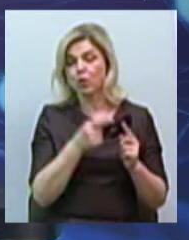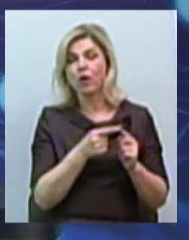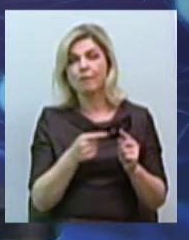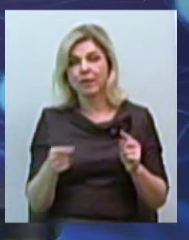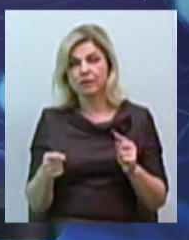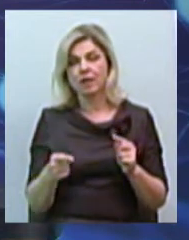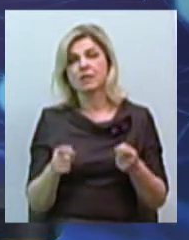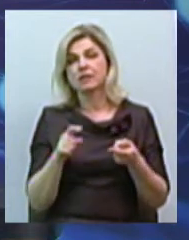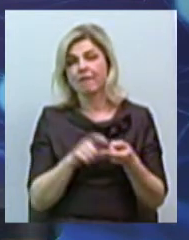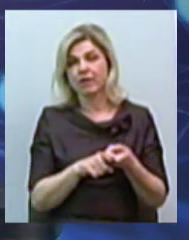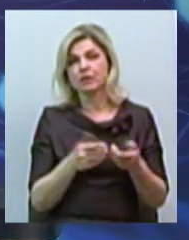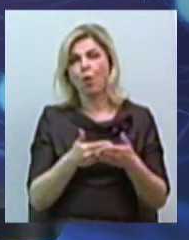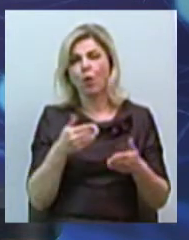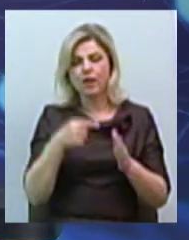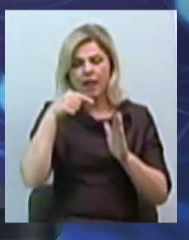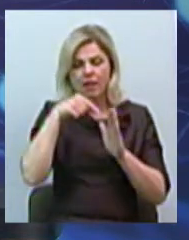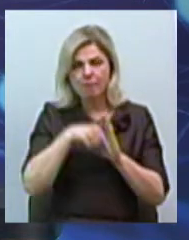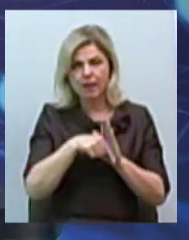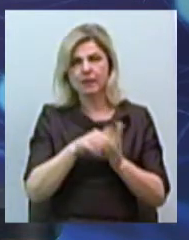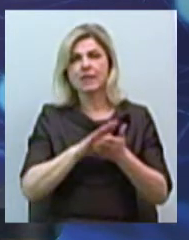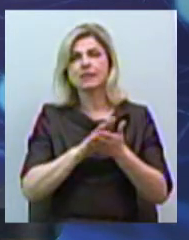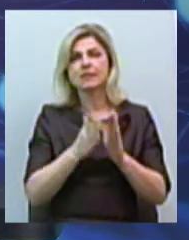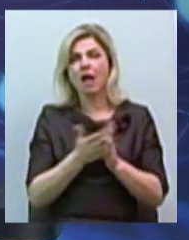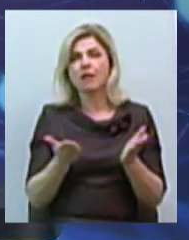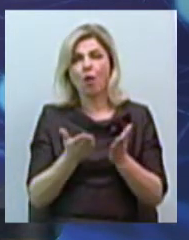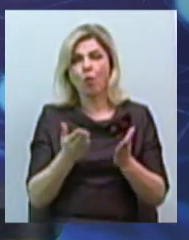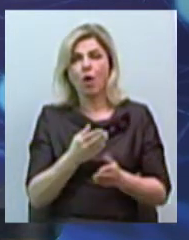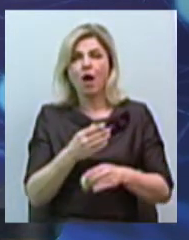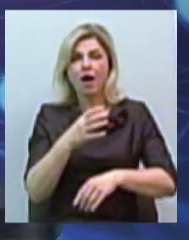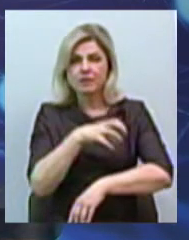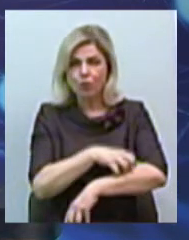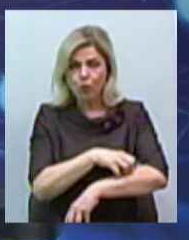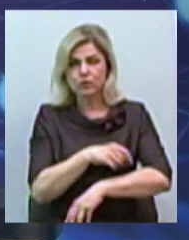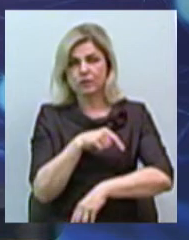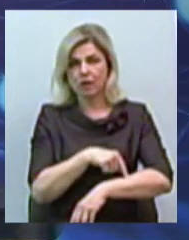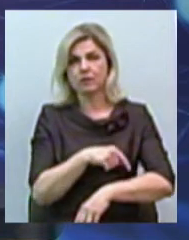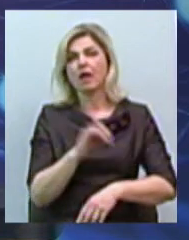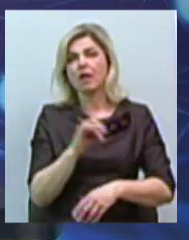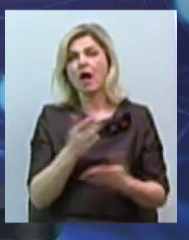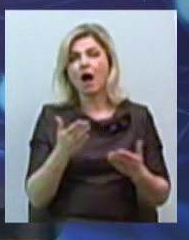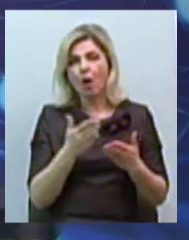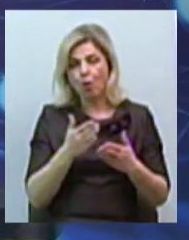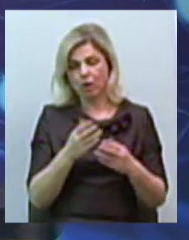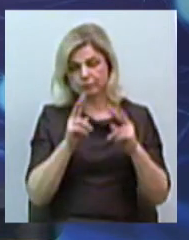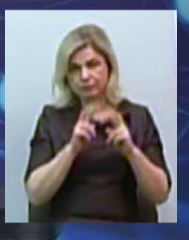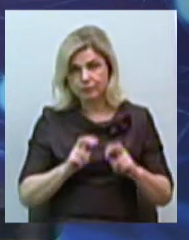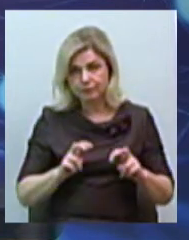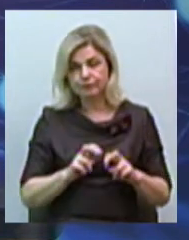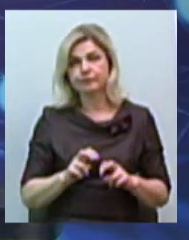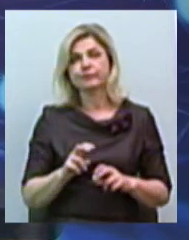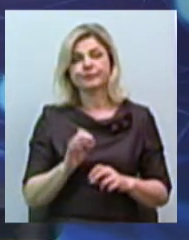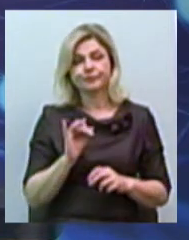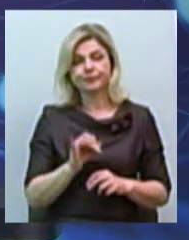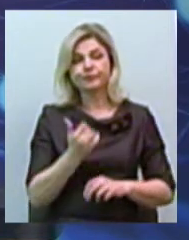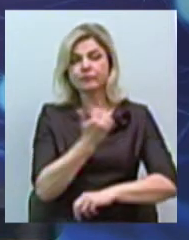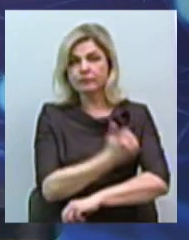в залежності від глибини, від стану рани, від щеплювального анамнезу, тобто як чоловік щеплювався,